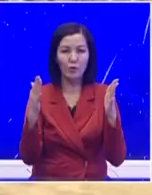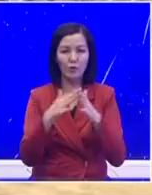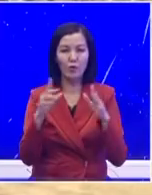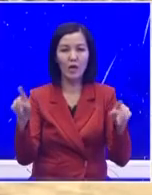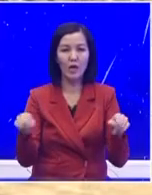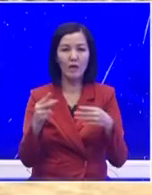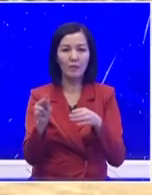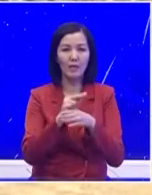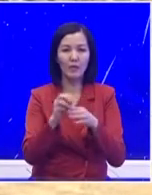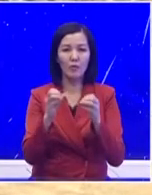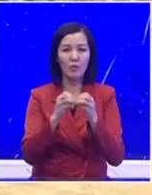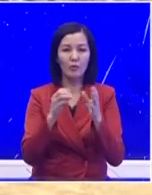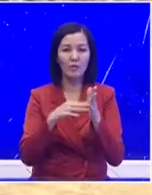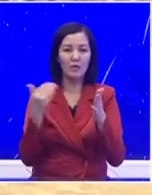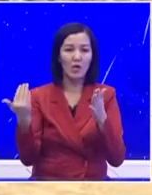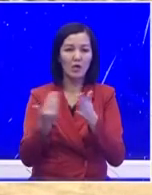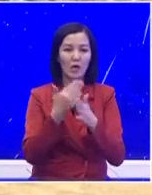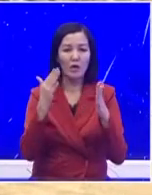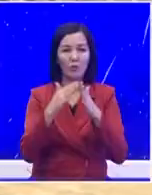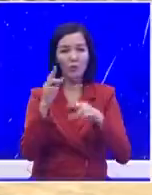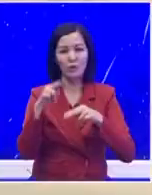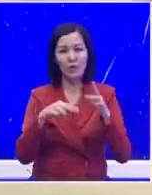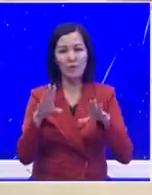қалпына келтіріп, 18 жаңа баспана салып берген.